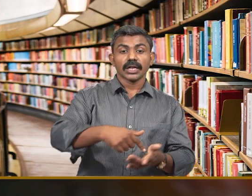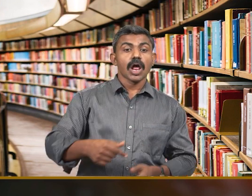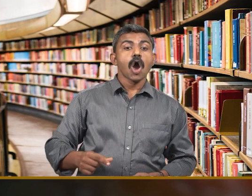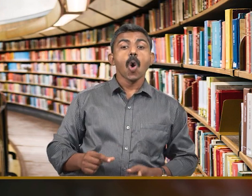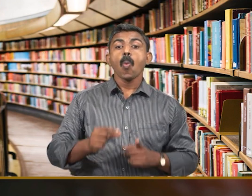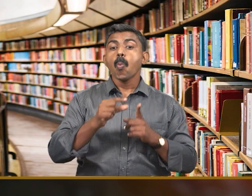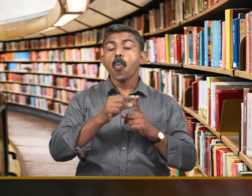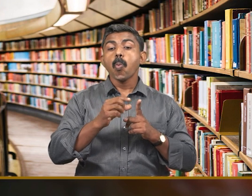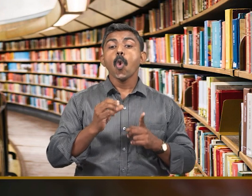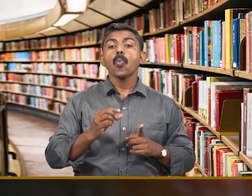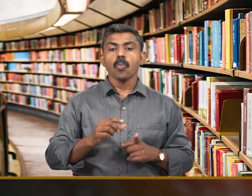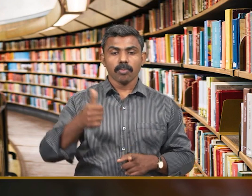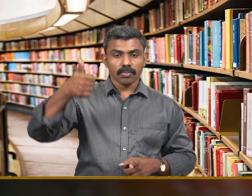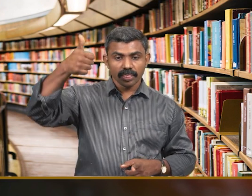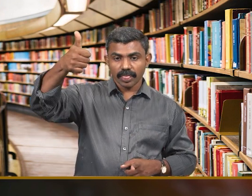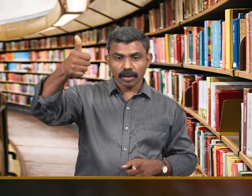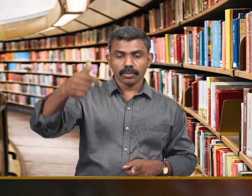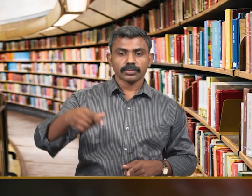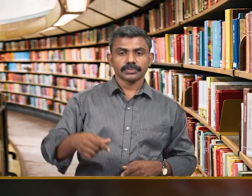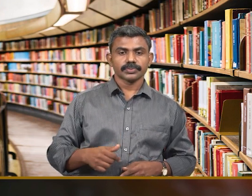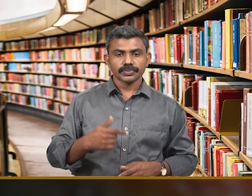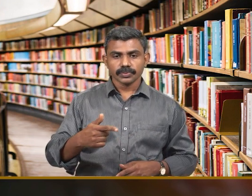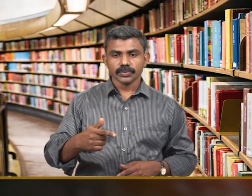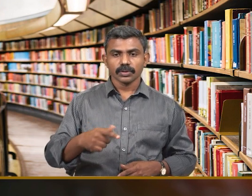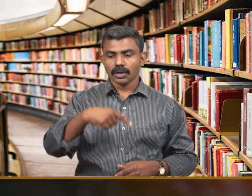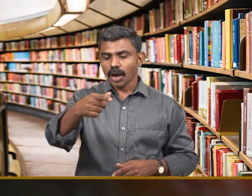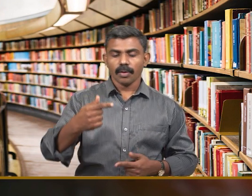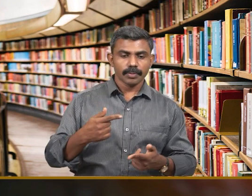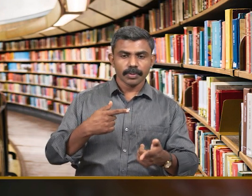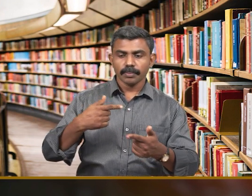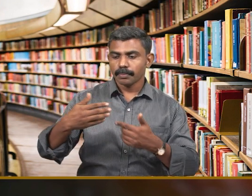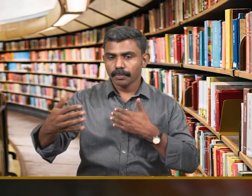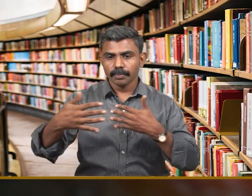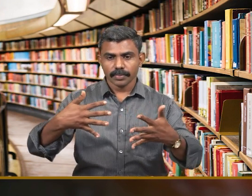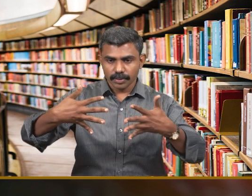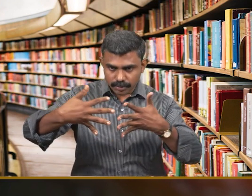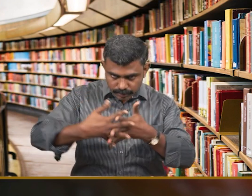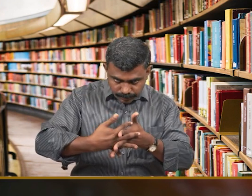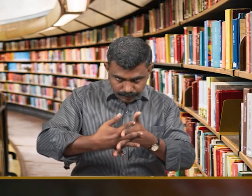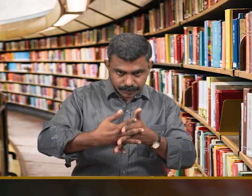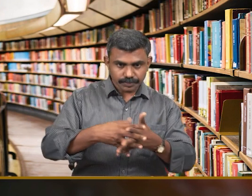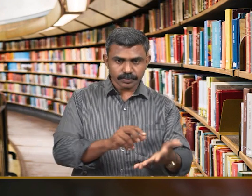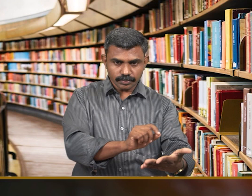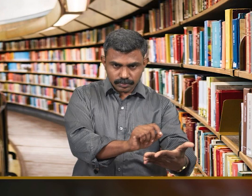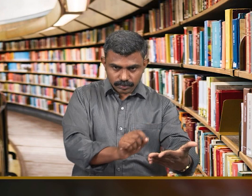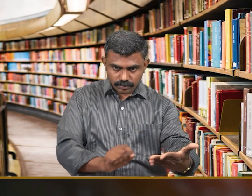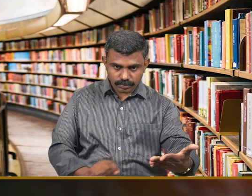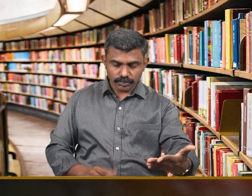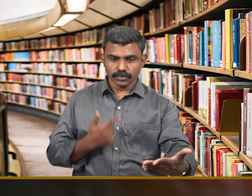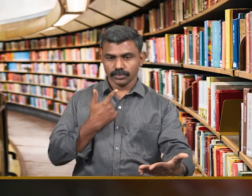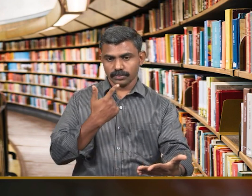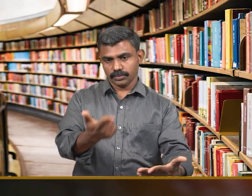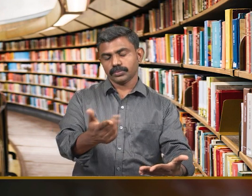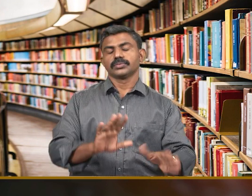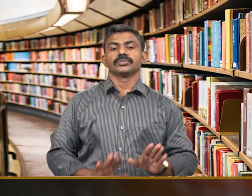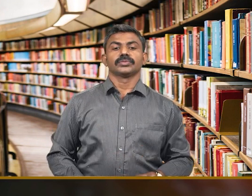அவங்க தான் வந்து உயர்ந்த பதில், அவருக்கு கூட போய் ஒரு ஒப்பந்தம் போட்டுக்கிறார். ஏன்னா அவர் கூட ஒரு ஒப்பந்தம் போட்டுக்கிட்டா அப்படின்னா மற்ற உலக நாடுகள் மத்தியில்